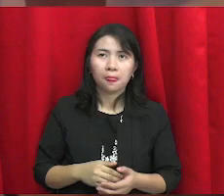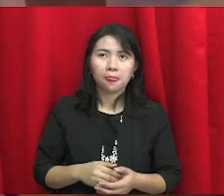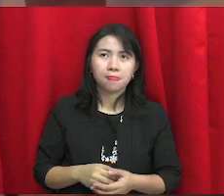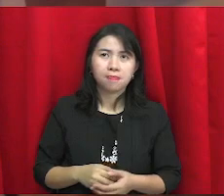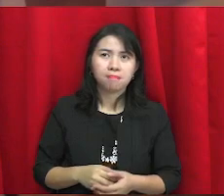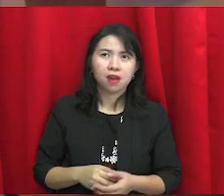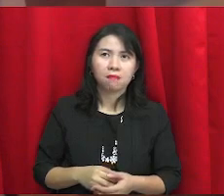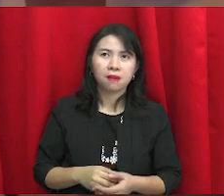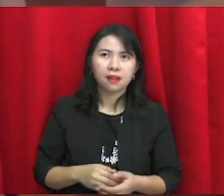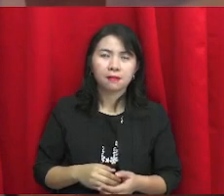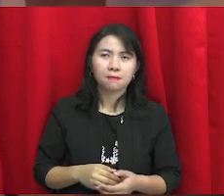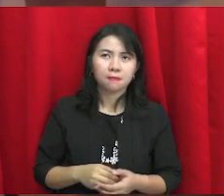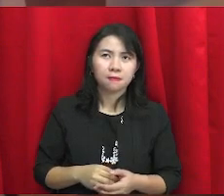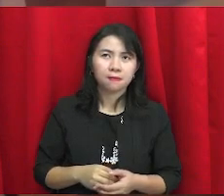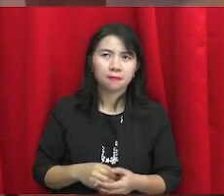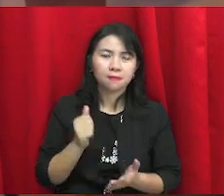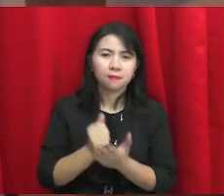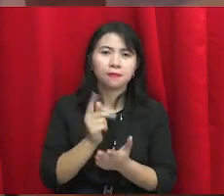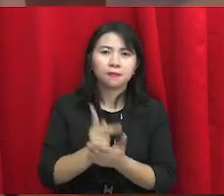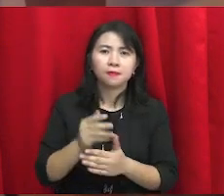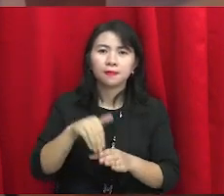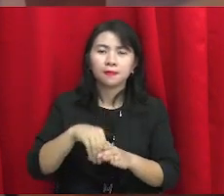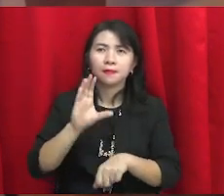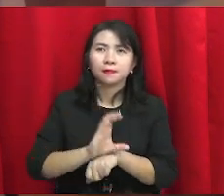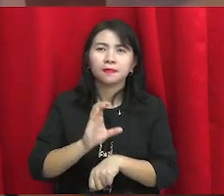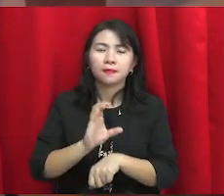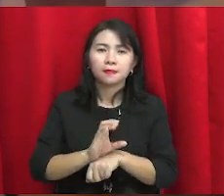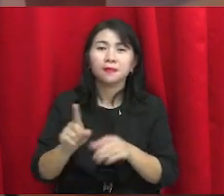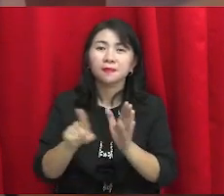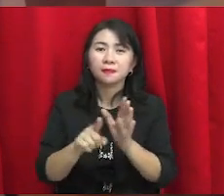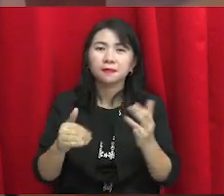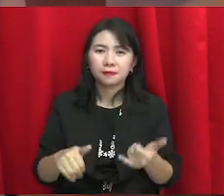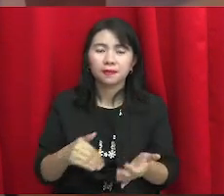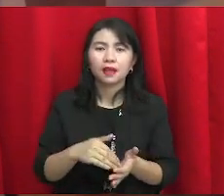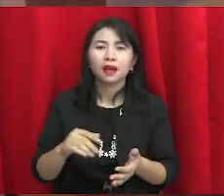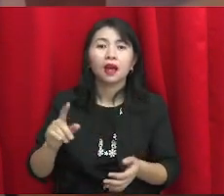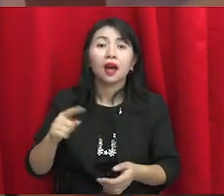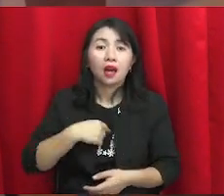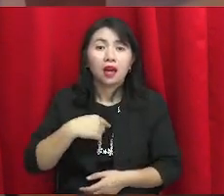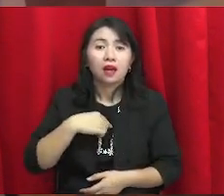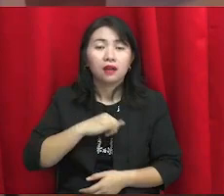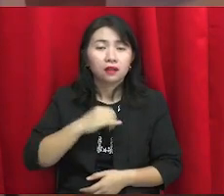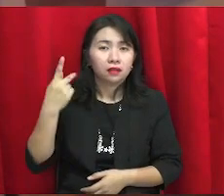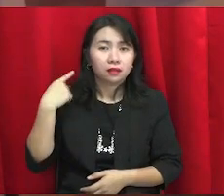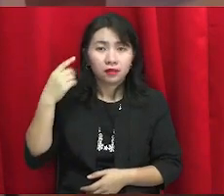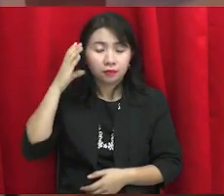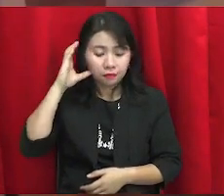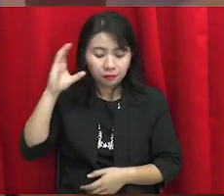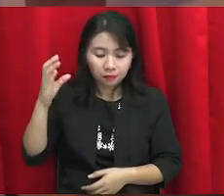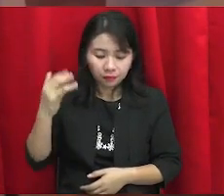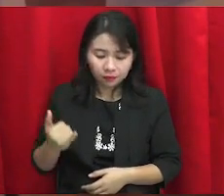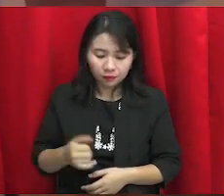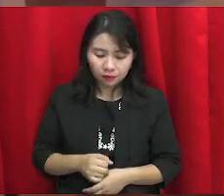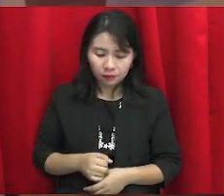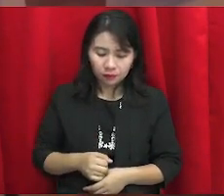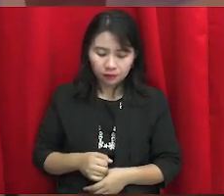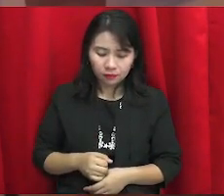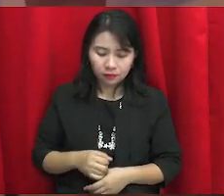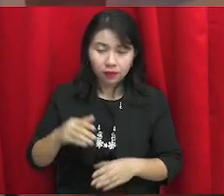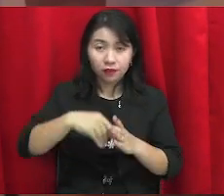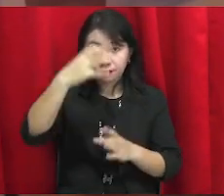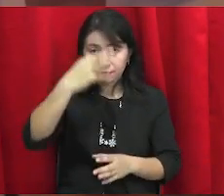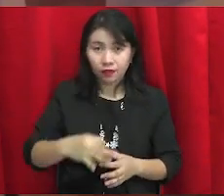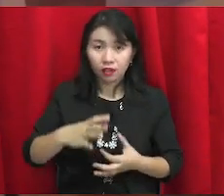dapat ma-approve na. Kasi nasa simbahan, hindi naman po pwede. Kasi may narinig na akong ganyan eh. Taas-taas sa harapan ko mismo